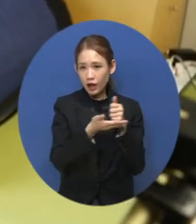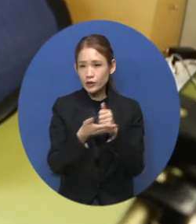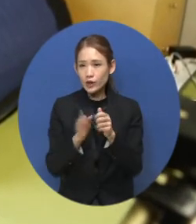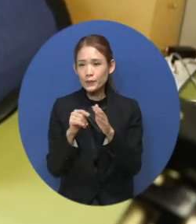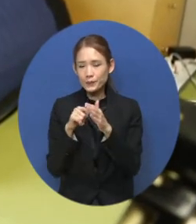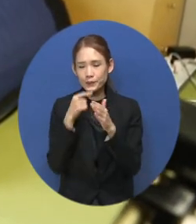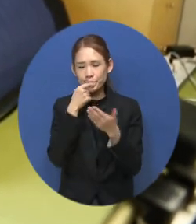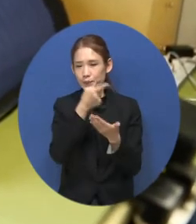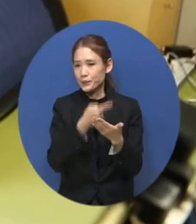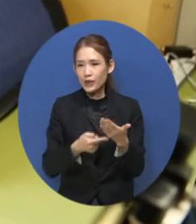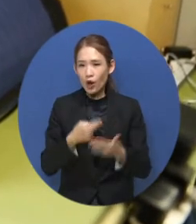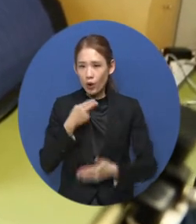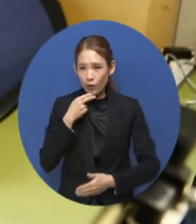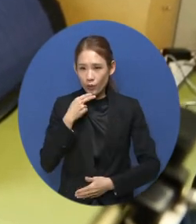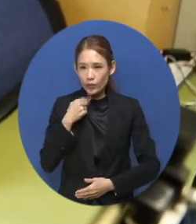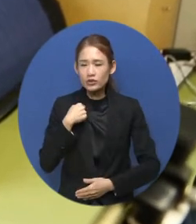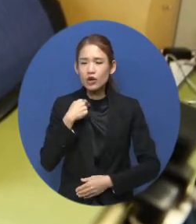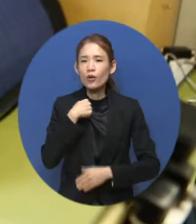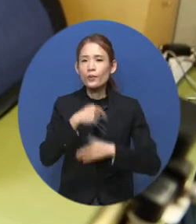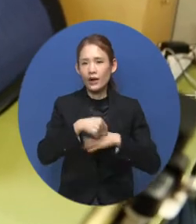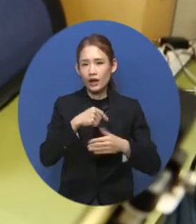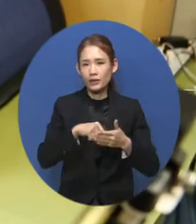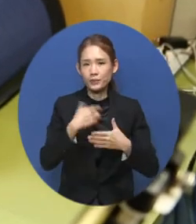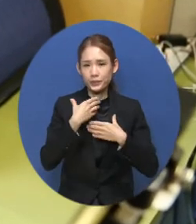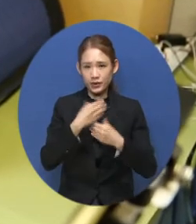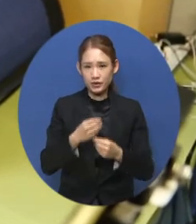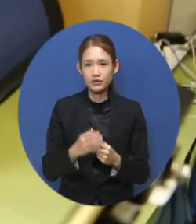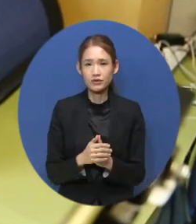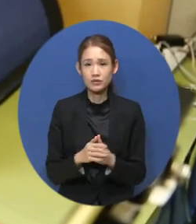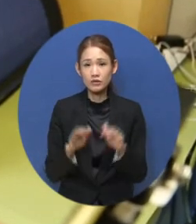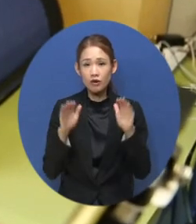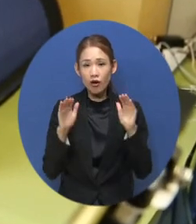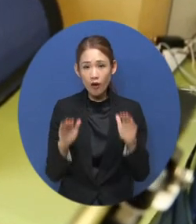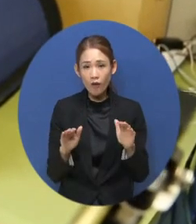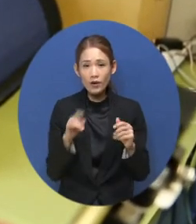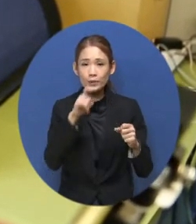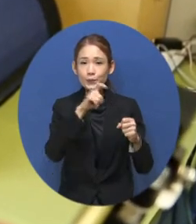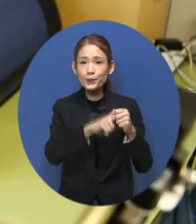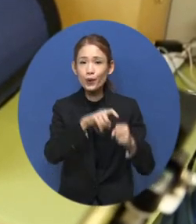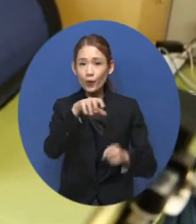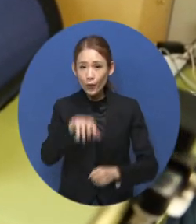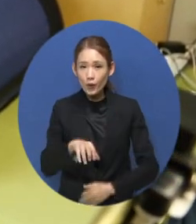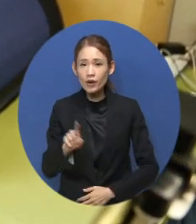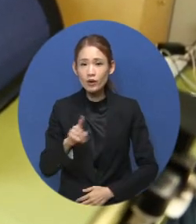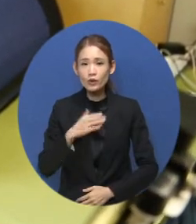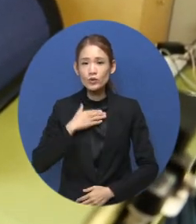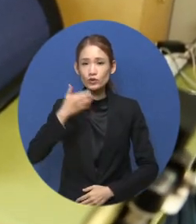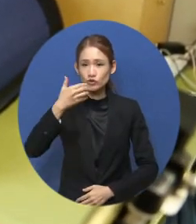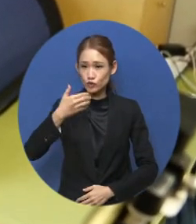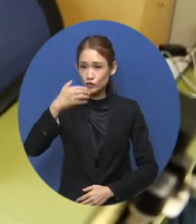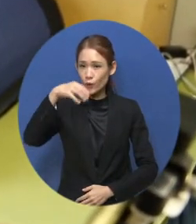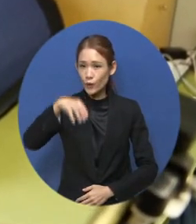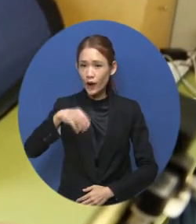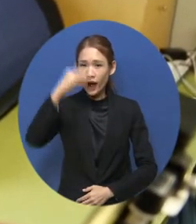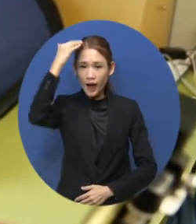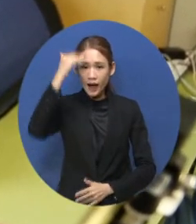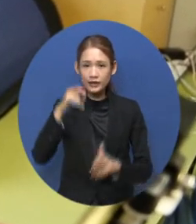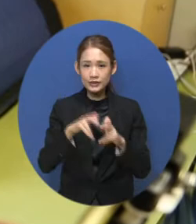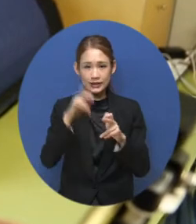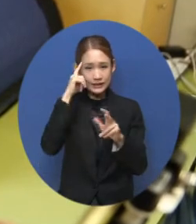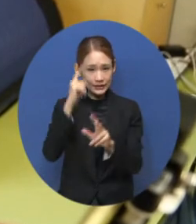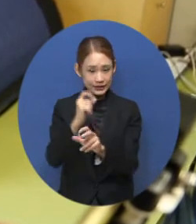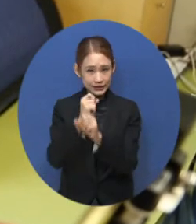되고 저도 마음이 편하고요. 일단은 오늘은 목적지가 어디예요? 오늘은 구로에 있는